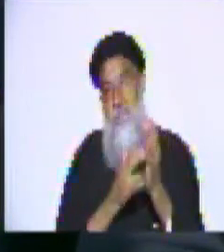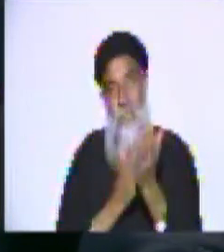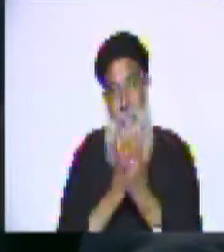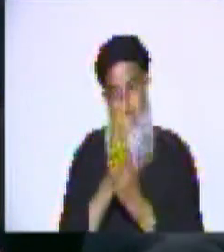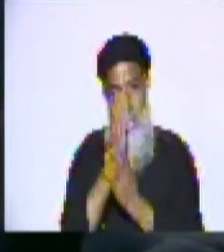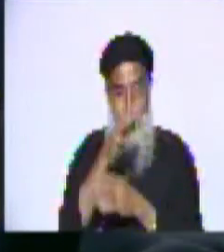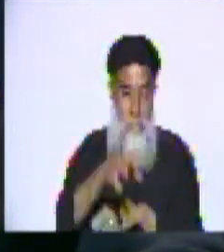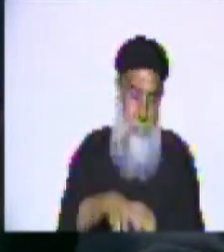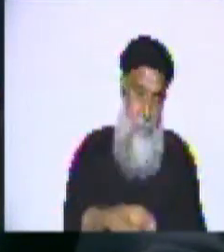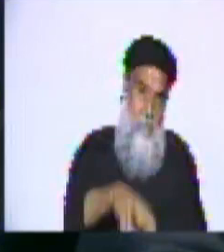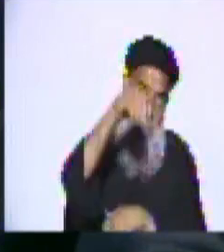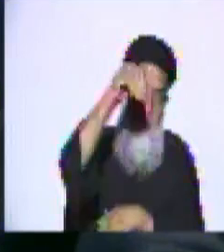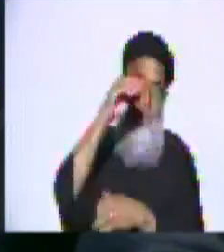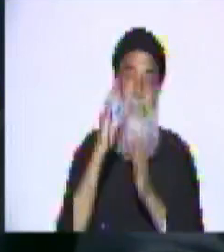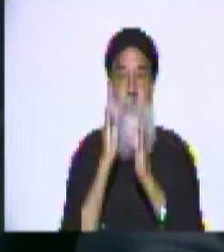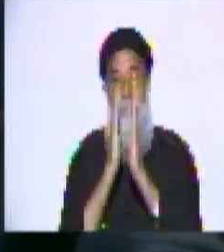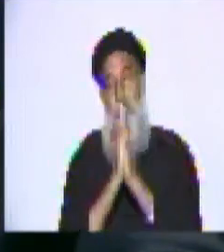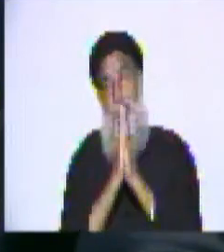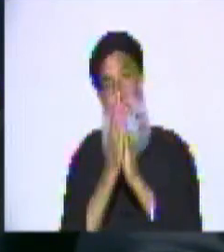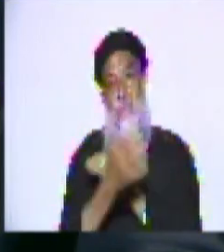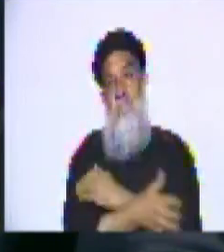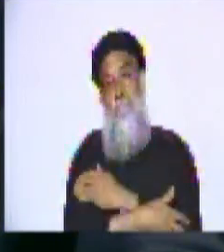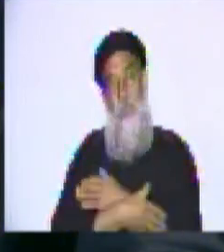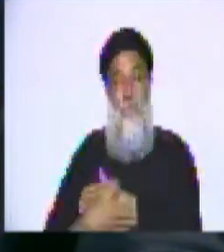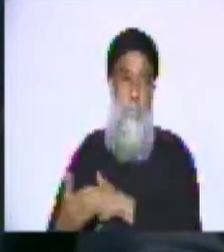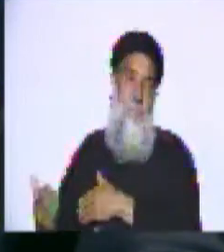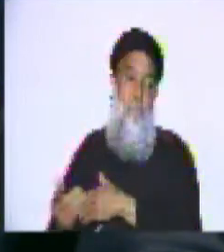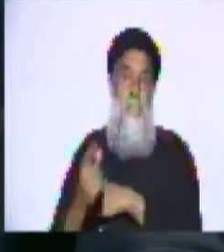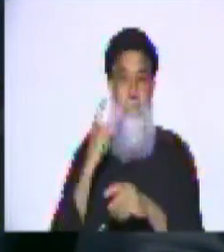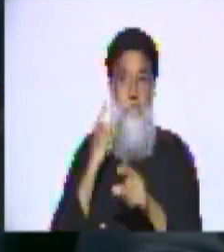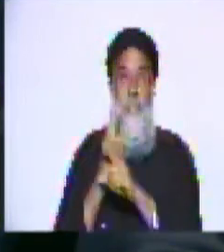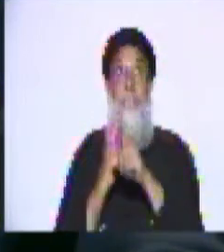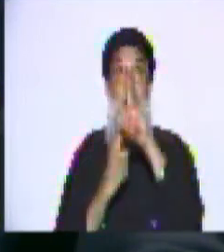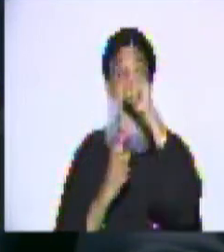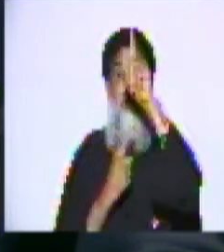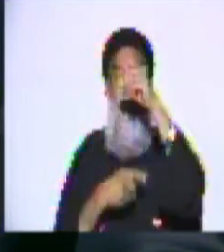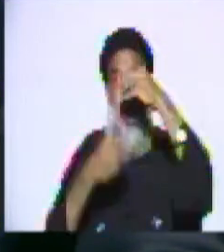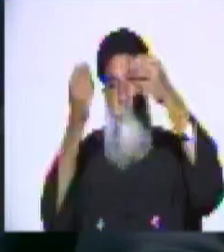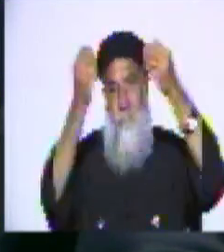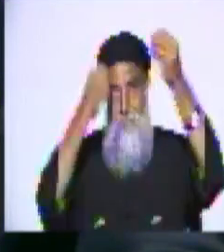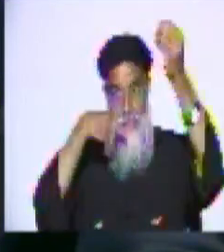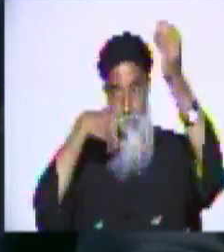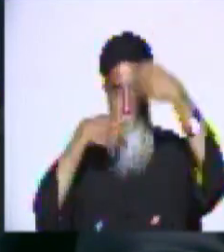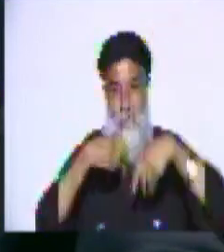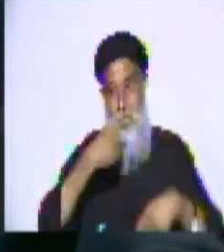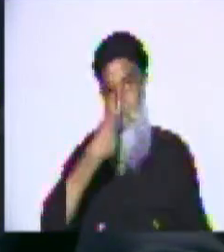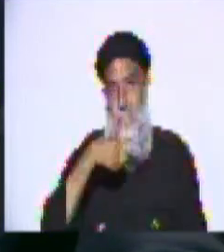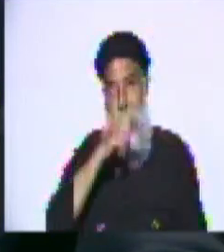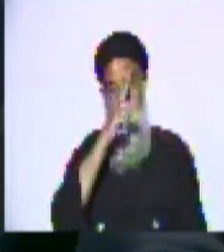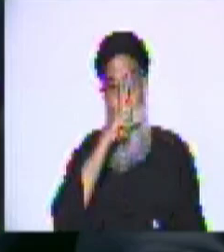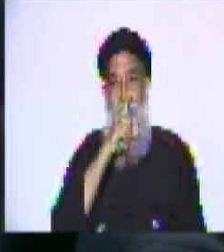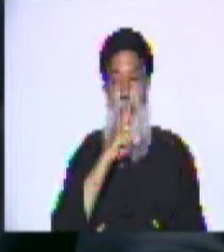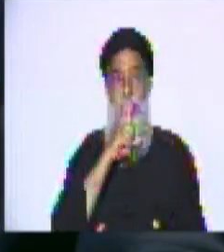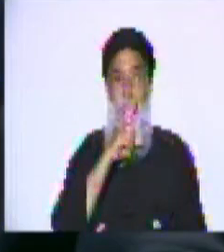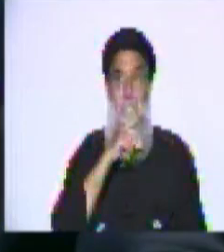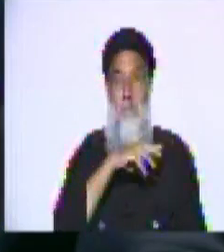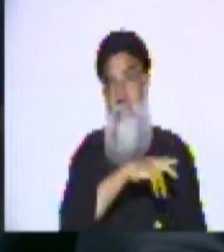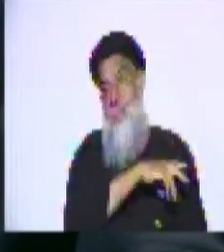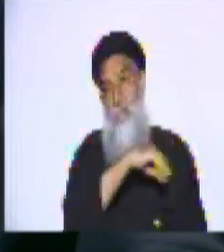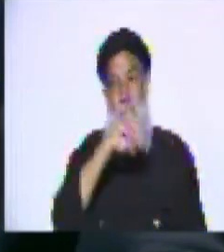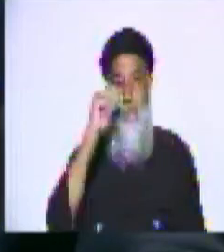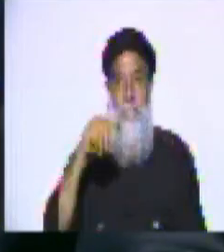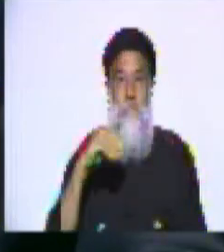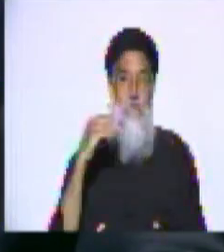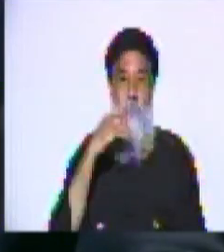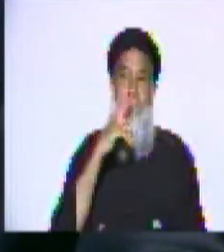للخلاص. يعني قال له صلواتك وصدقاتك صعدت تذكارا أمام الله، والآن أرسل إلى يافا رجالا واستدعي سمعان الملقب